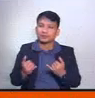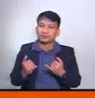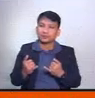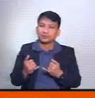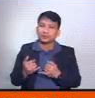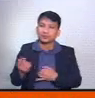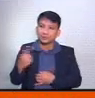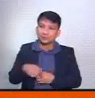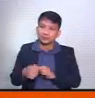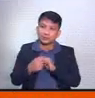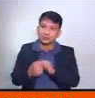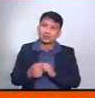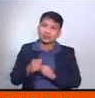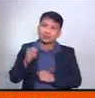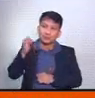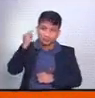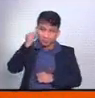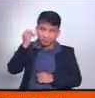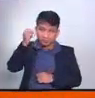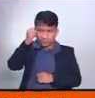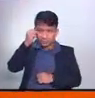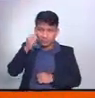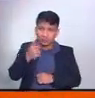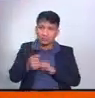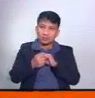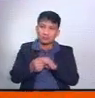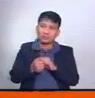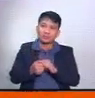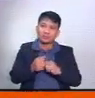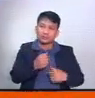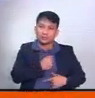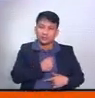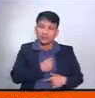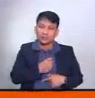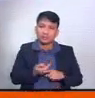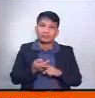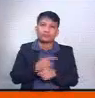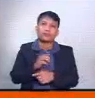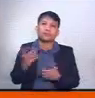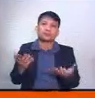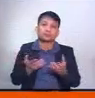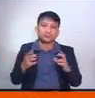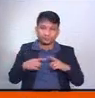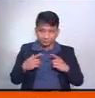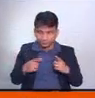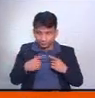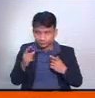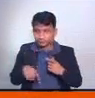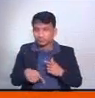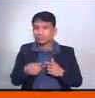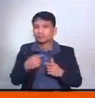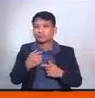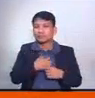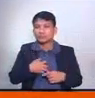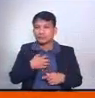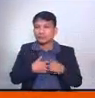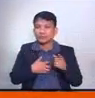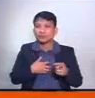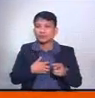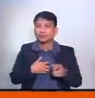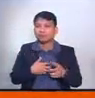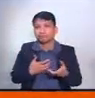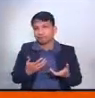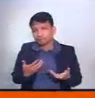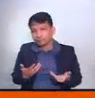Kasama ko naman ngayon si Mr. Ibrahim Salil at makasama niyang SG na nanggaling pa po ng Laguna ang kanilang sumbong.